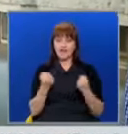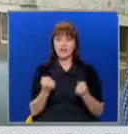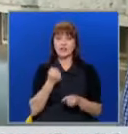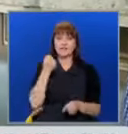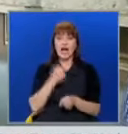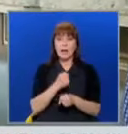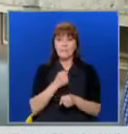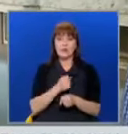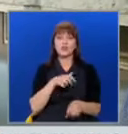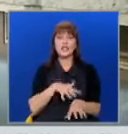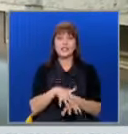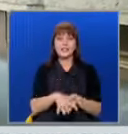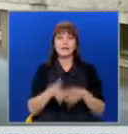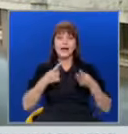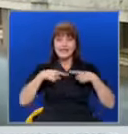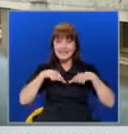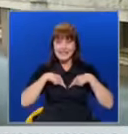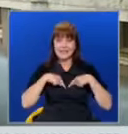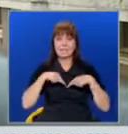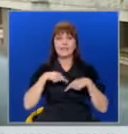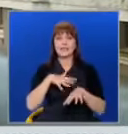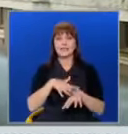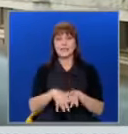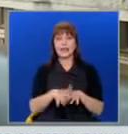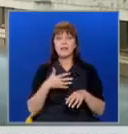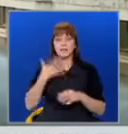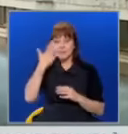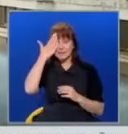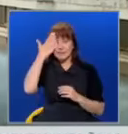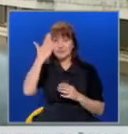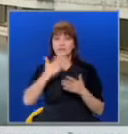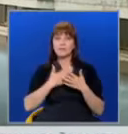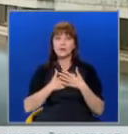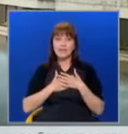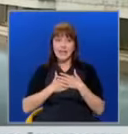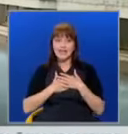работеща система, съдебна система. Искаме справедливост за нашото,